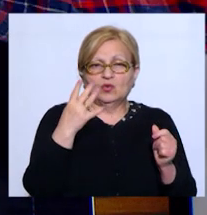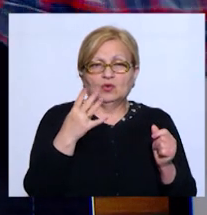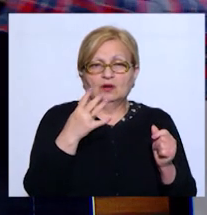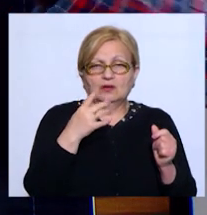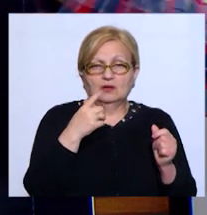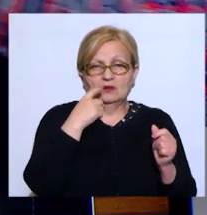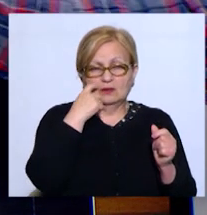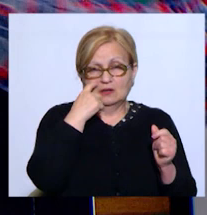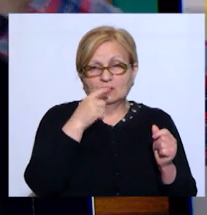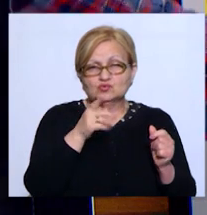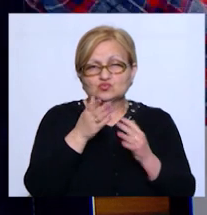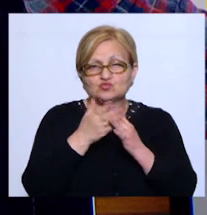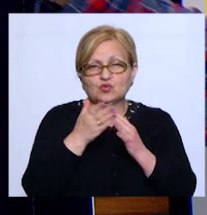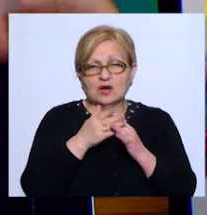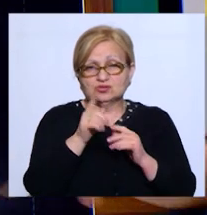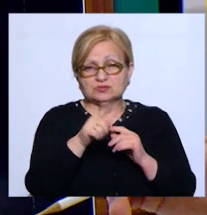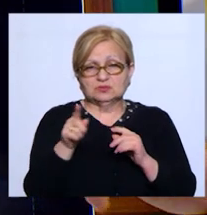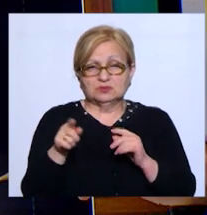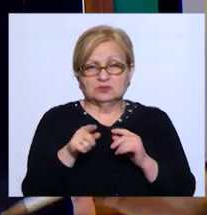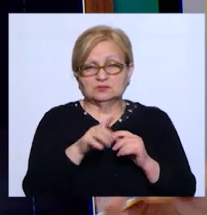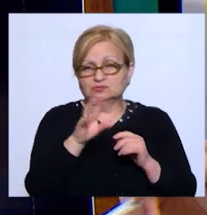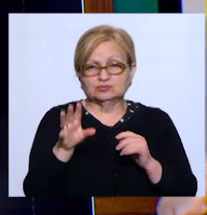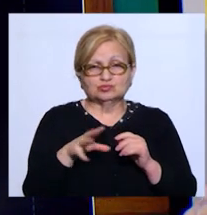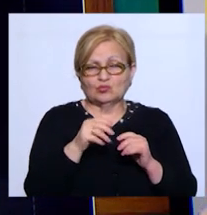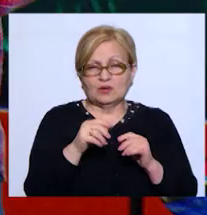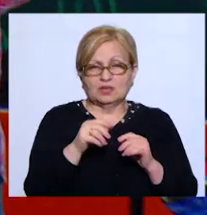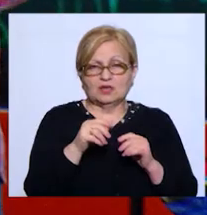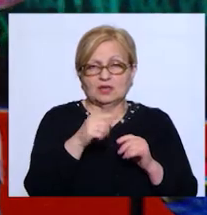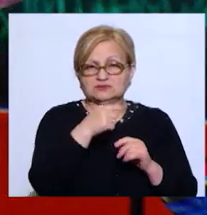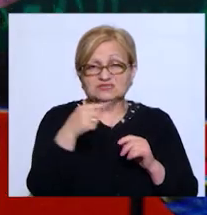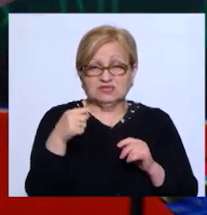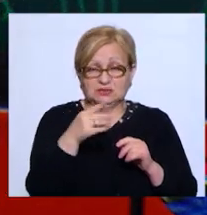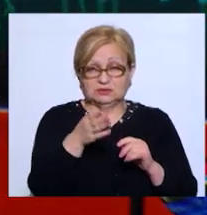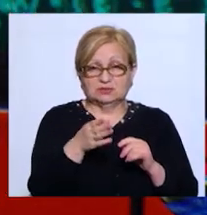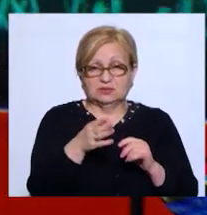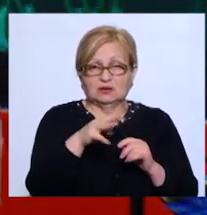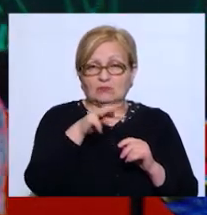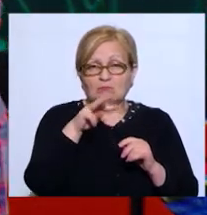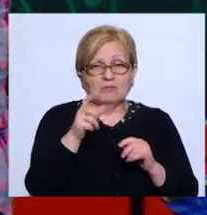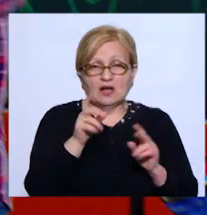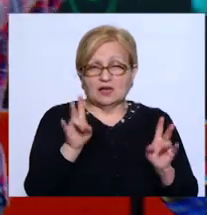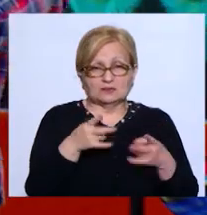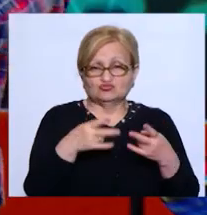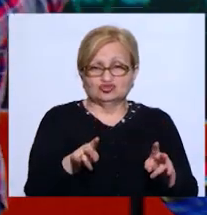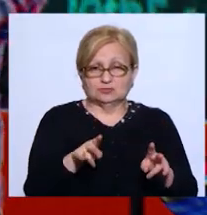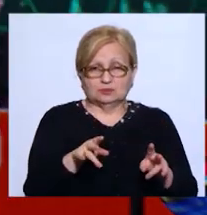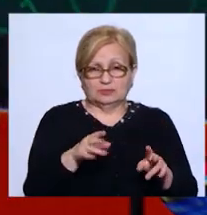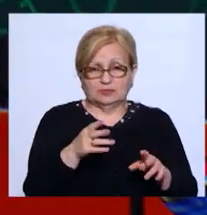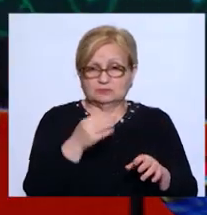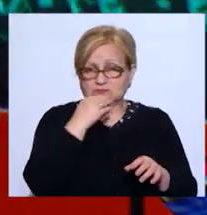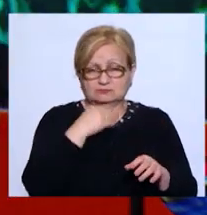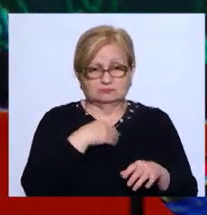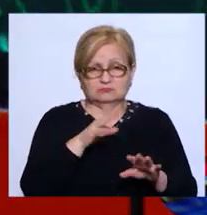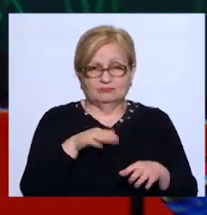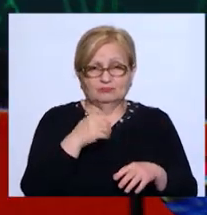ესე იგი, ნახეთ შუაში ყველა რომელიც არ გინდა დაასახელოთ, რომელი წილადის არ გინდა დაასახელოთ. იქ მე არ გვექნება.